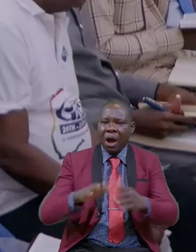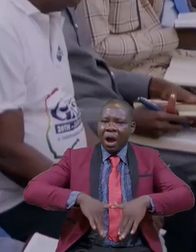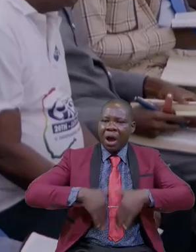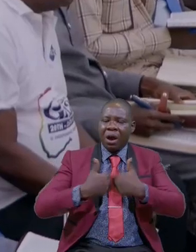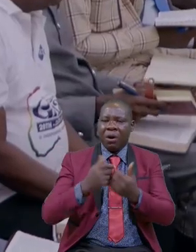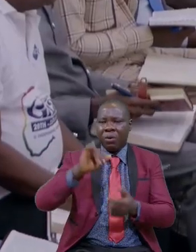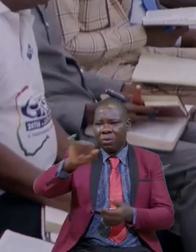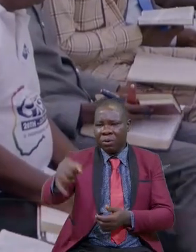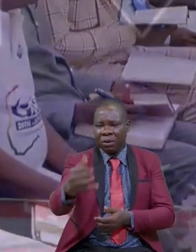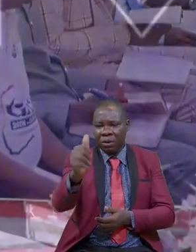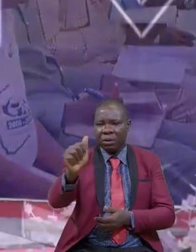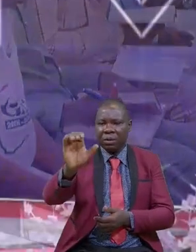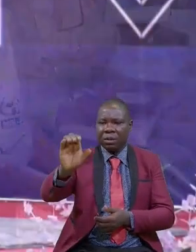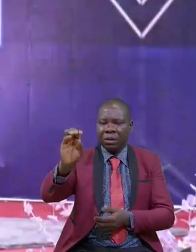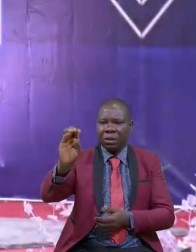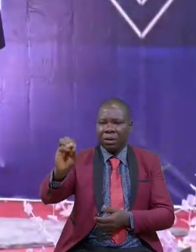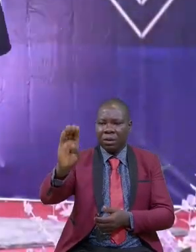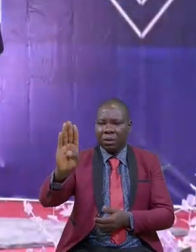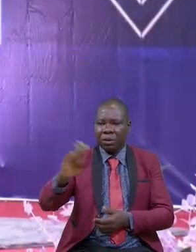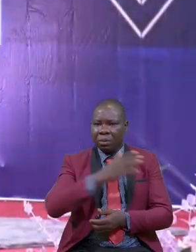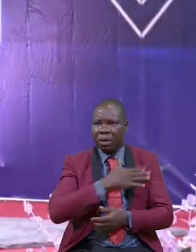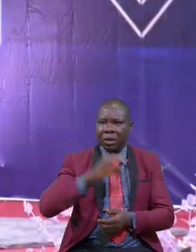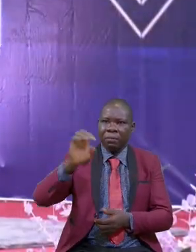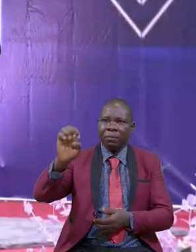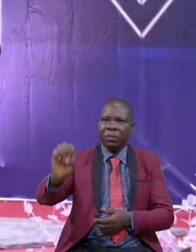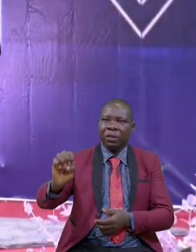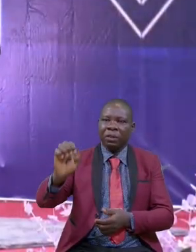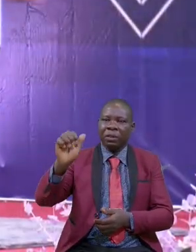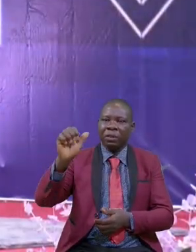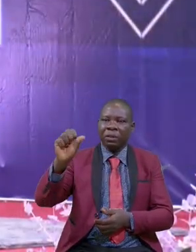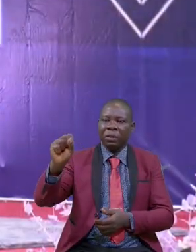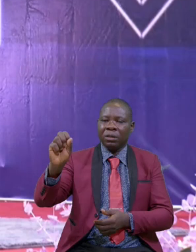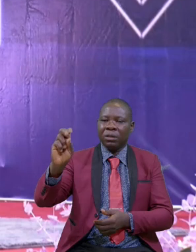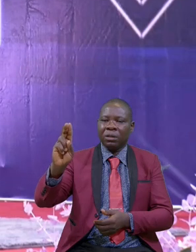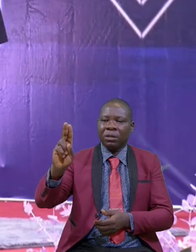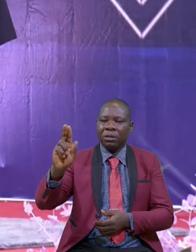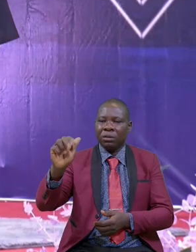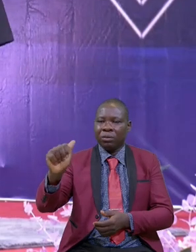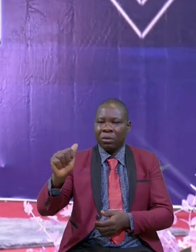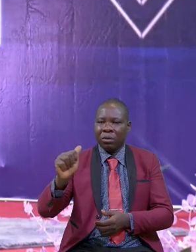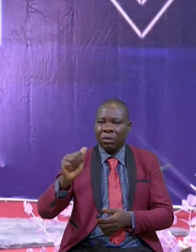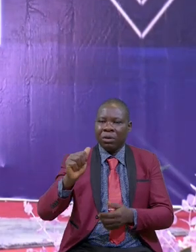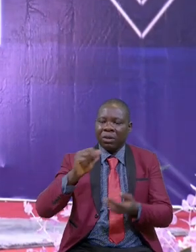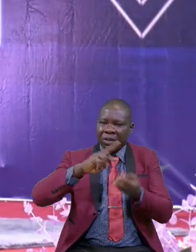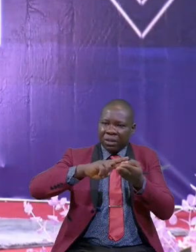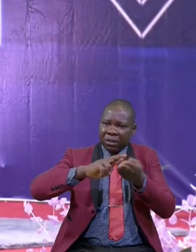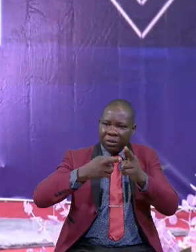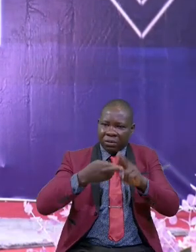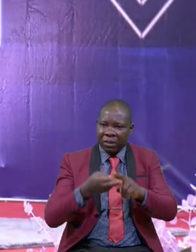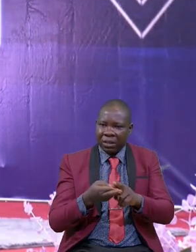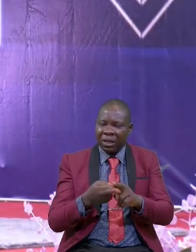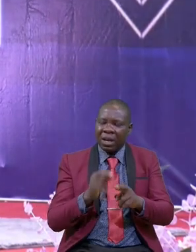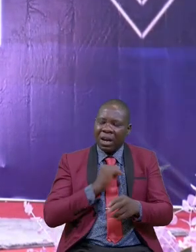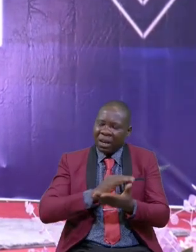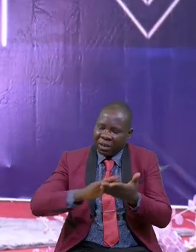I forgive you. Je te pardonne. I now had 400 men 400 hommes that could lynch you, qui pouvaient tear you to pieces. But